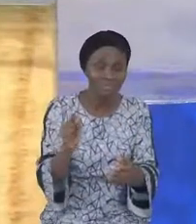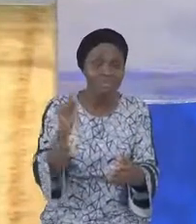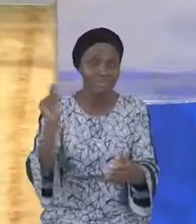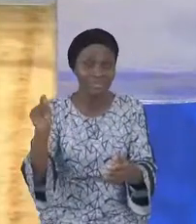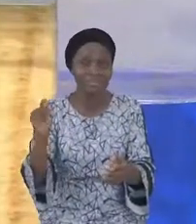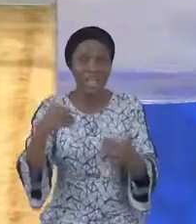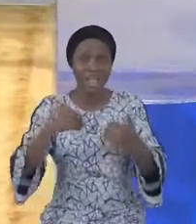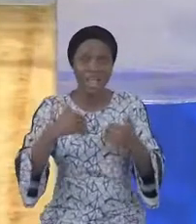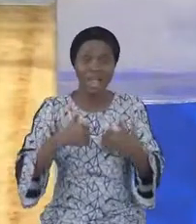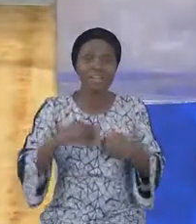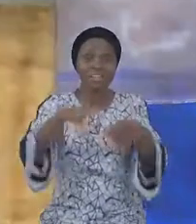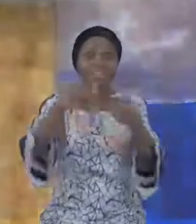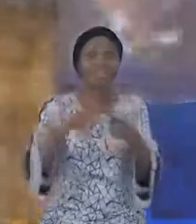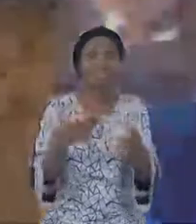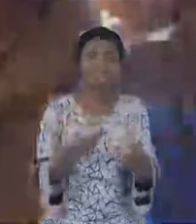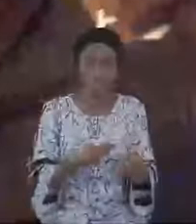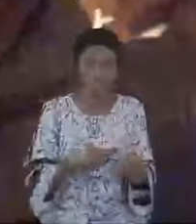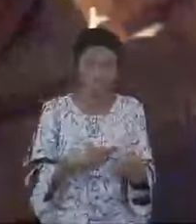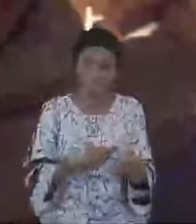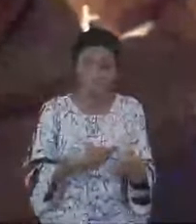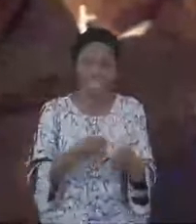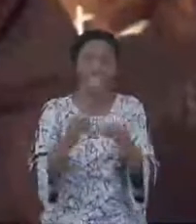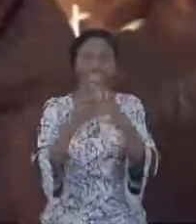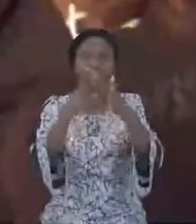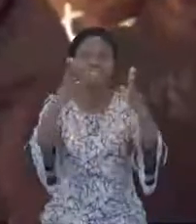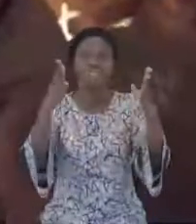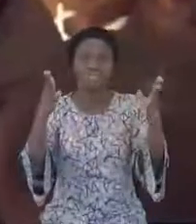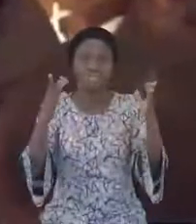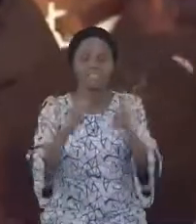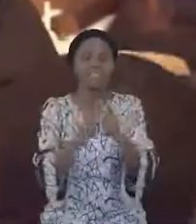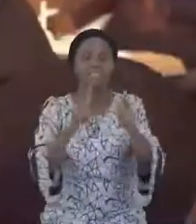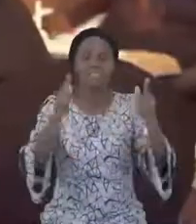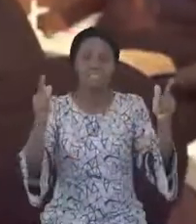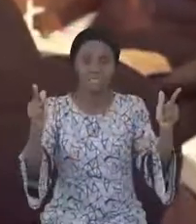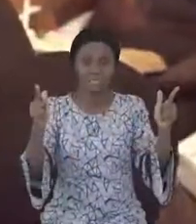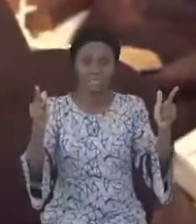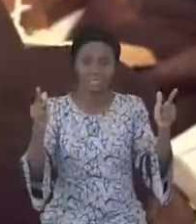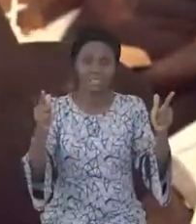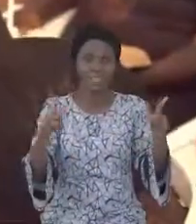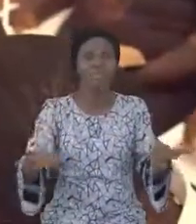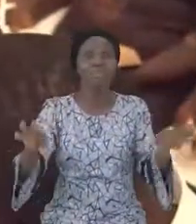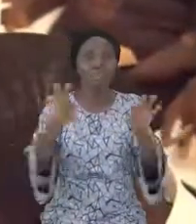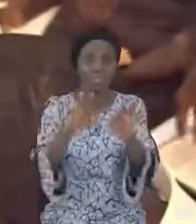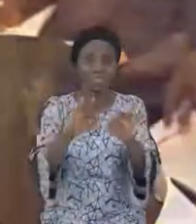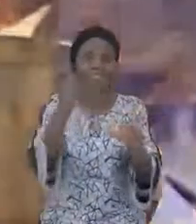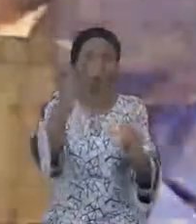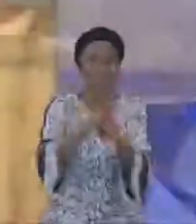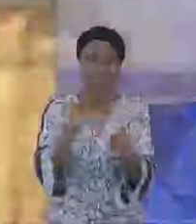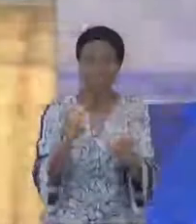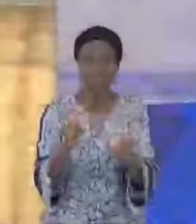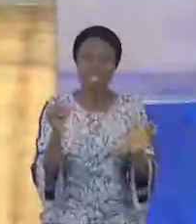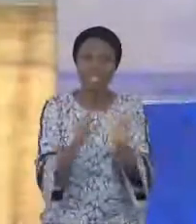il nous a appelés par sa propre gloire, par sa vertu, lesquels nous assurent de sa part, dites-moi, les plus grandes et les